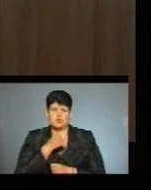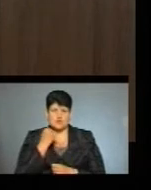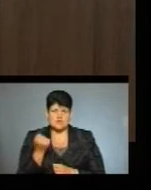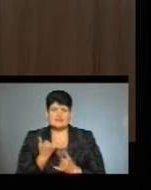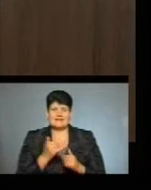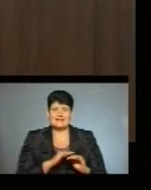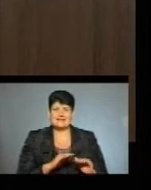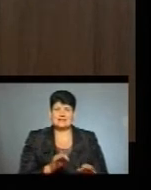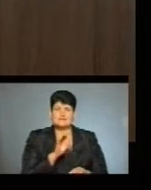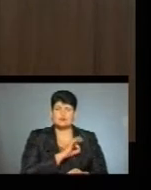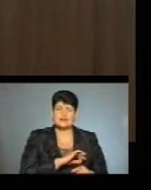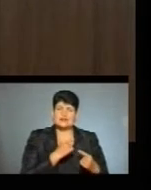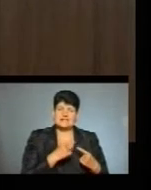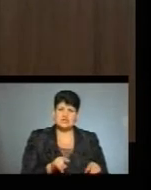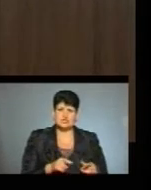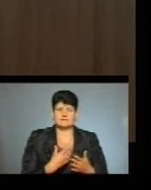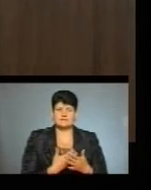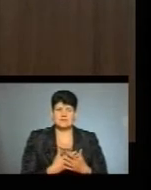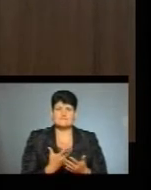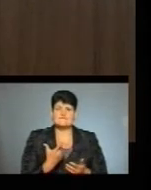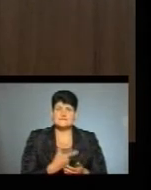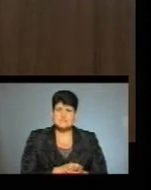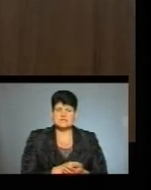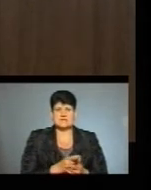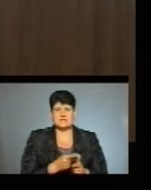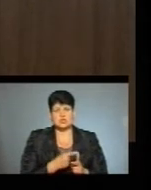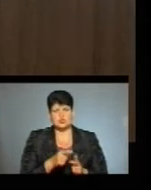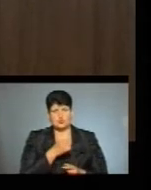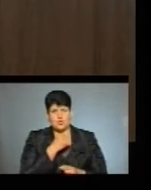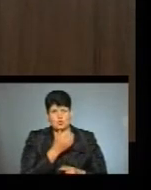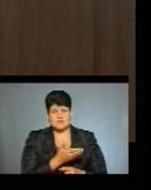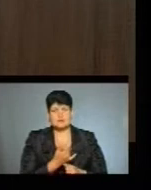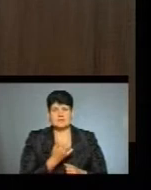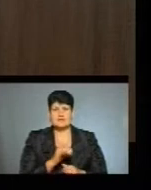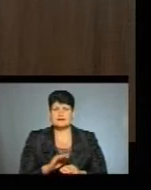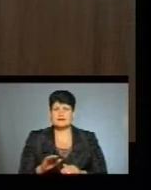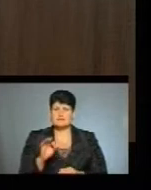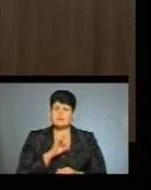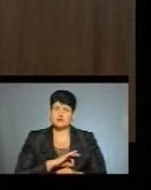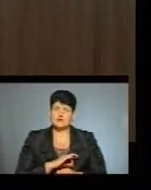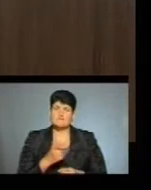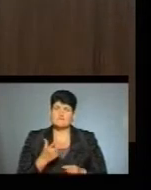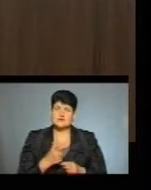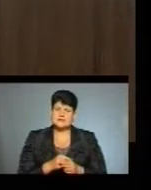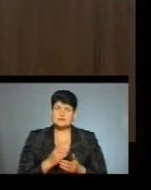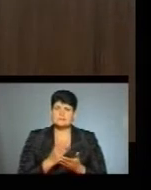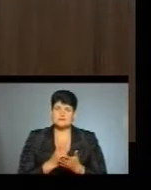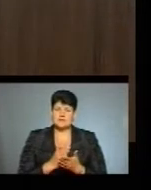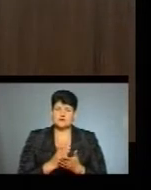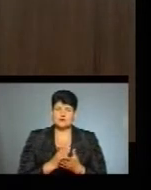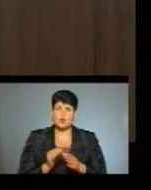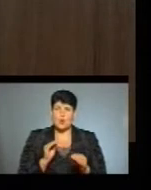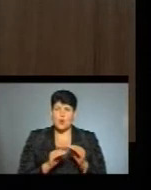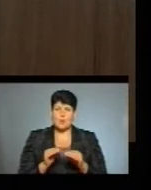використовуються інші типи вакцин, аніж для дорослих. Для дітей використовуються вакцини, які містять